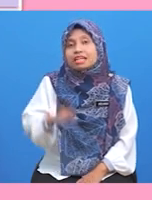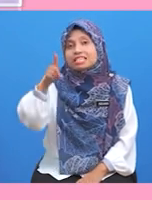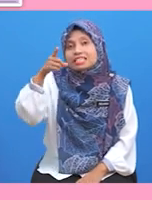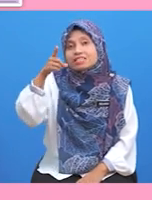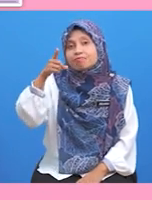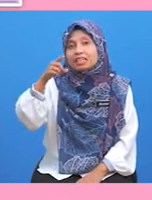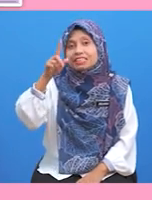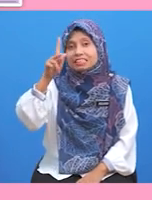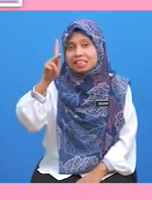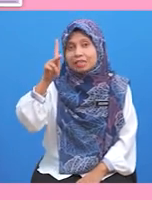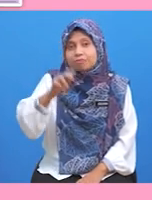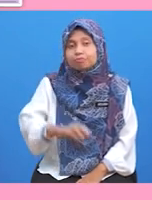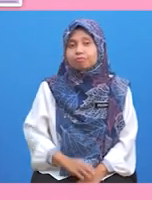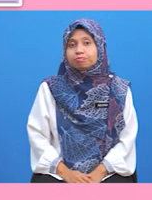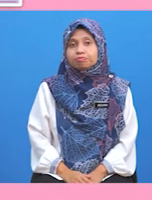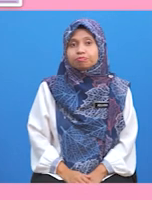11, huruf K.